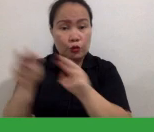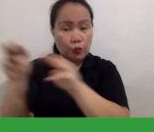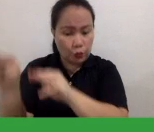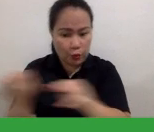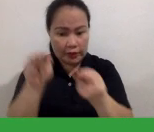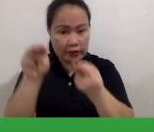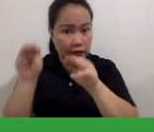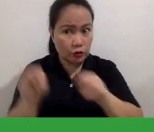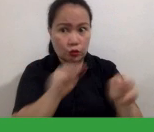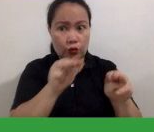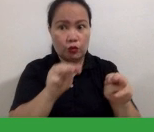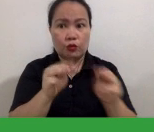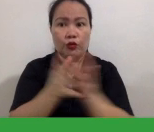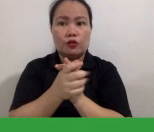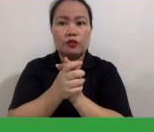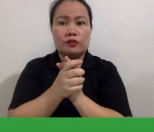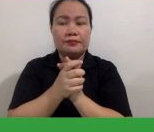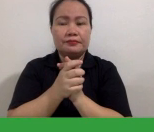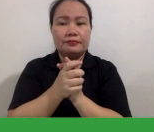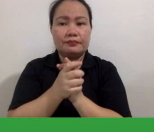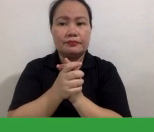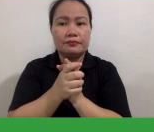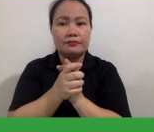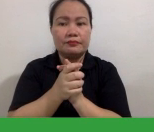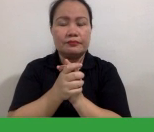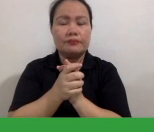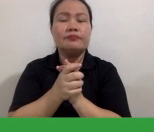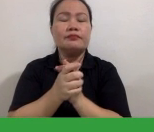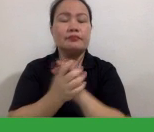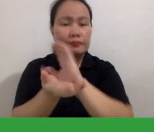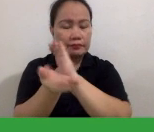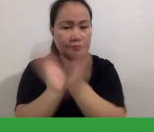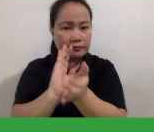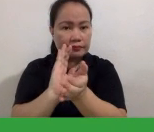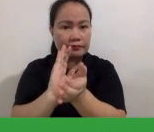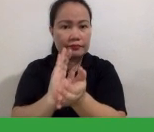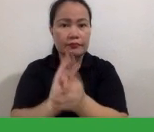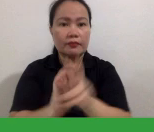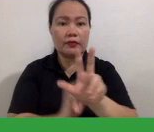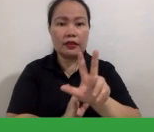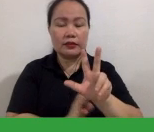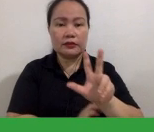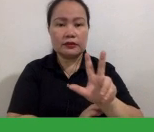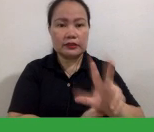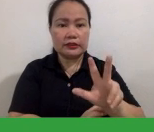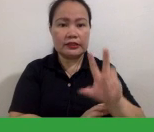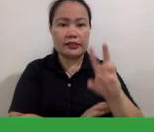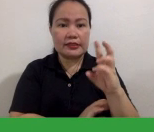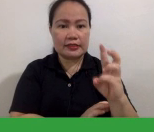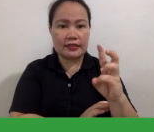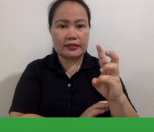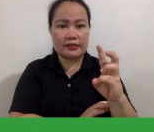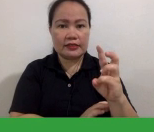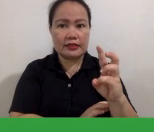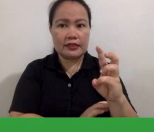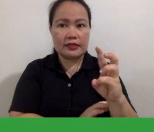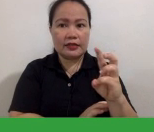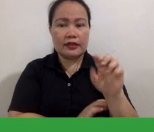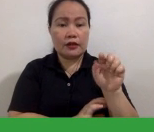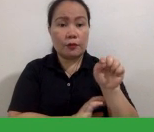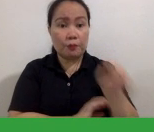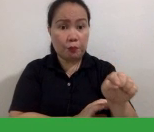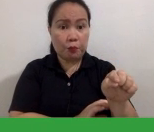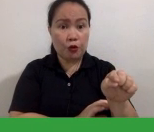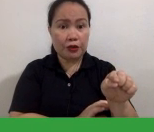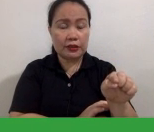by 100. So, we will move the decimal point 2 units to the right. So, 1, 2. So, malilipat ang decimal point natin